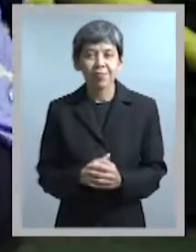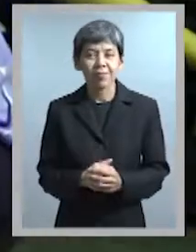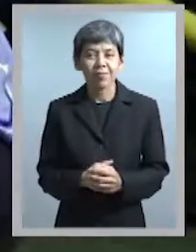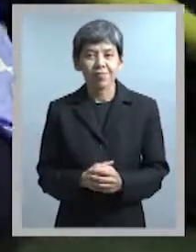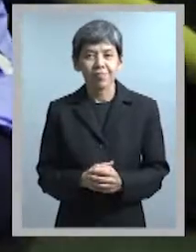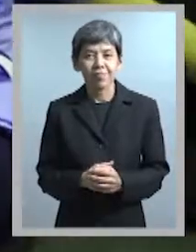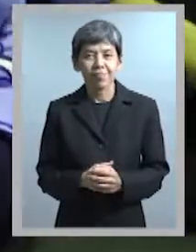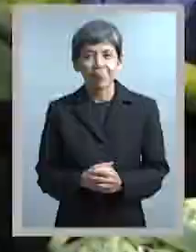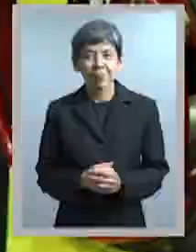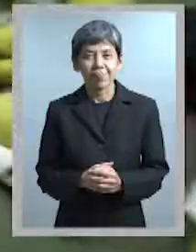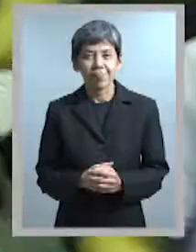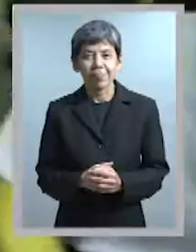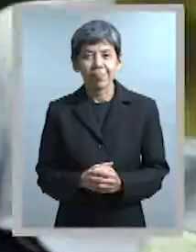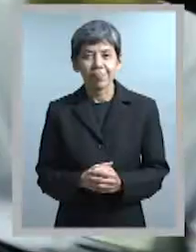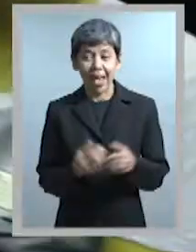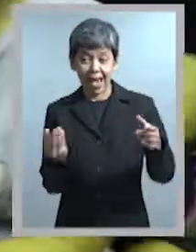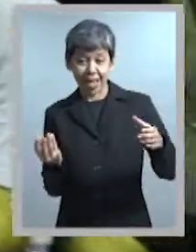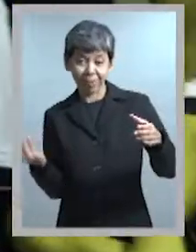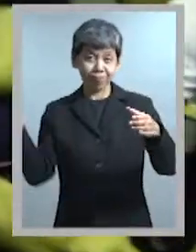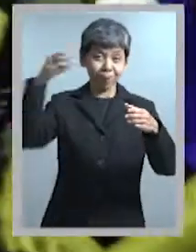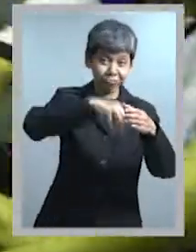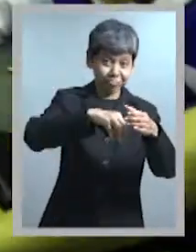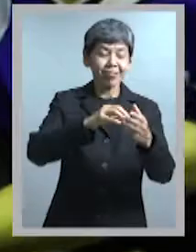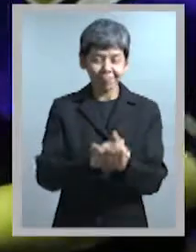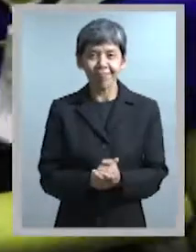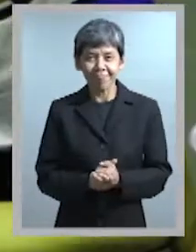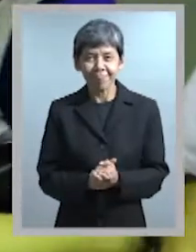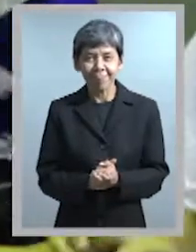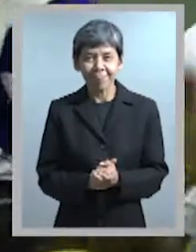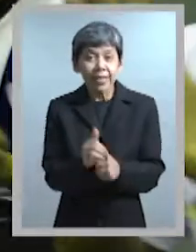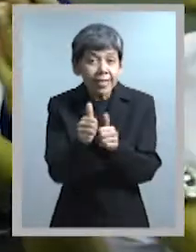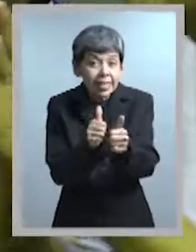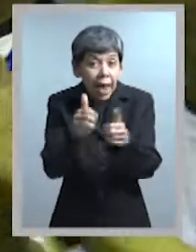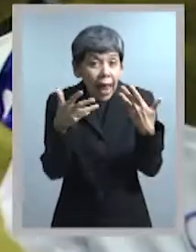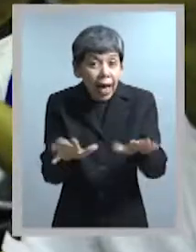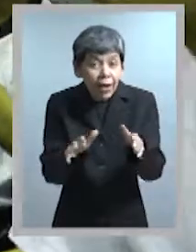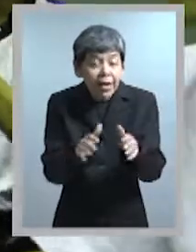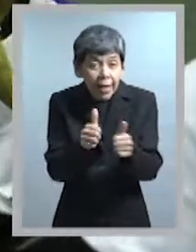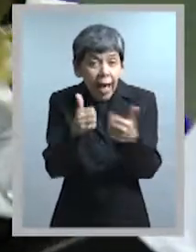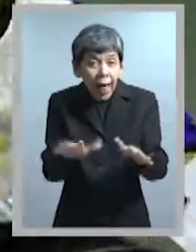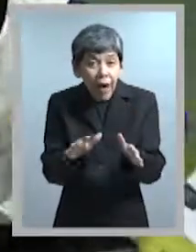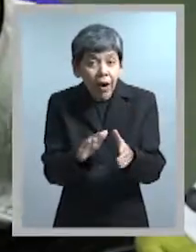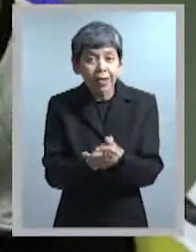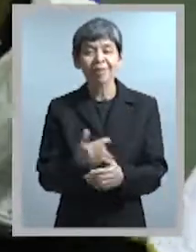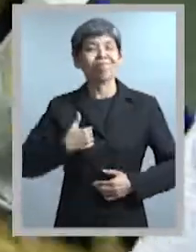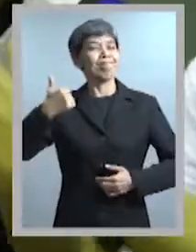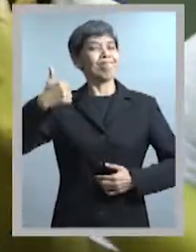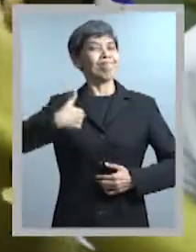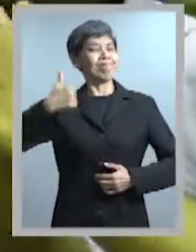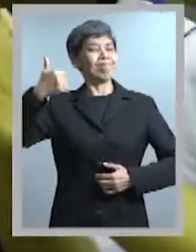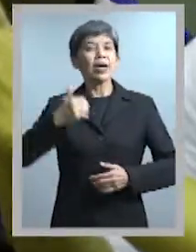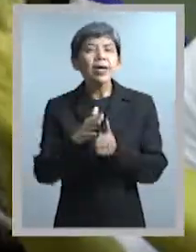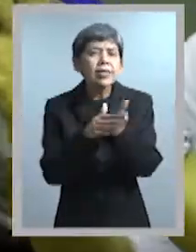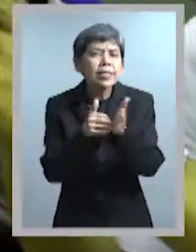ากครับแชร์บอลสวัสดีครับเมื่อกี้แข่งแชร์บอลไปแล้วใช่ไหมแข่งไปยัง ชนะ